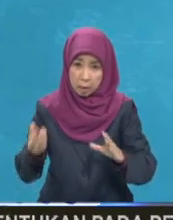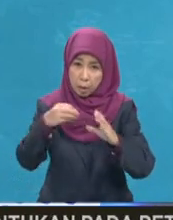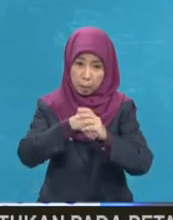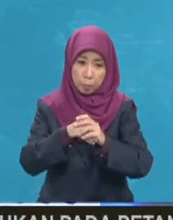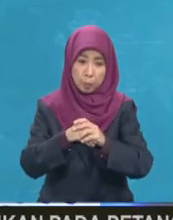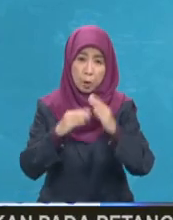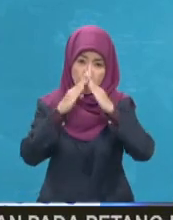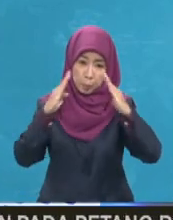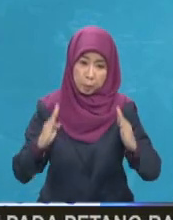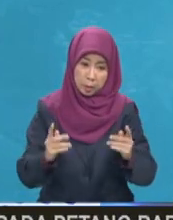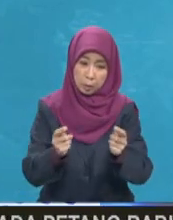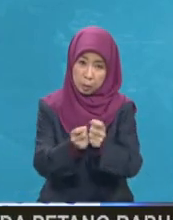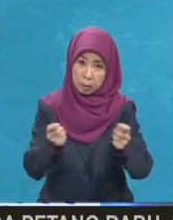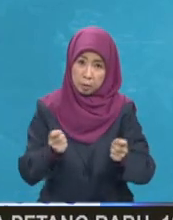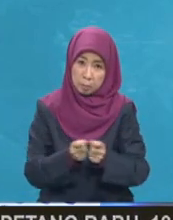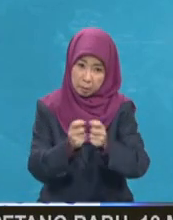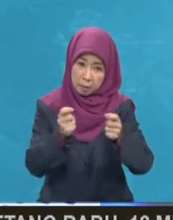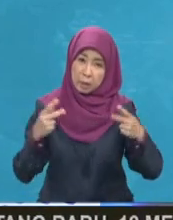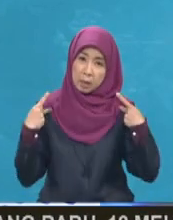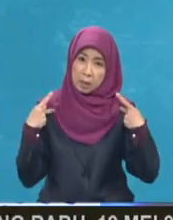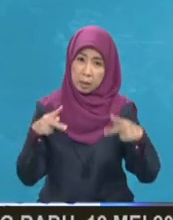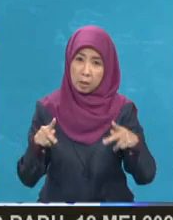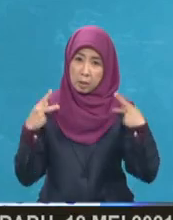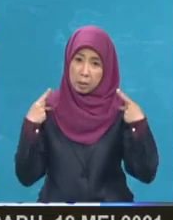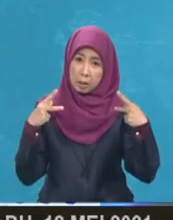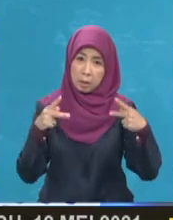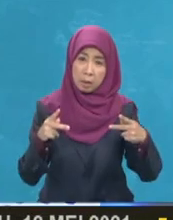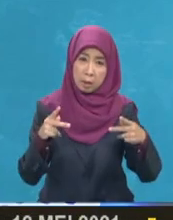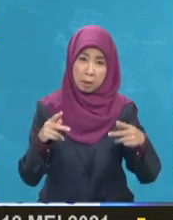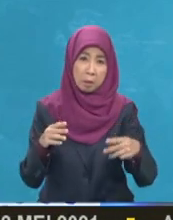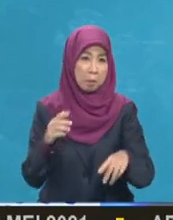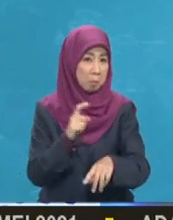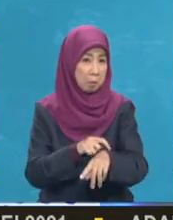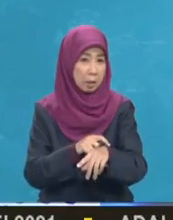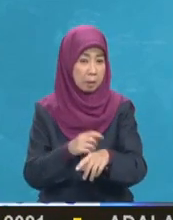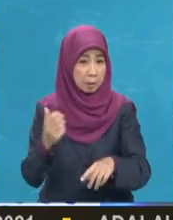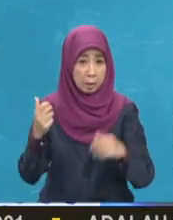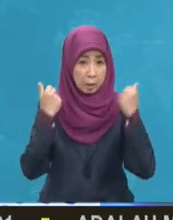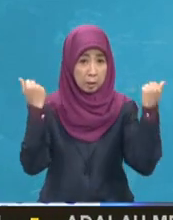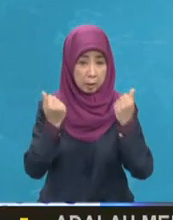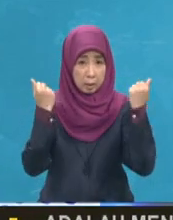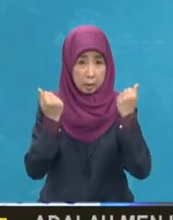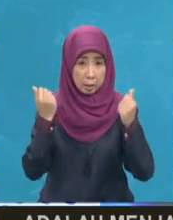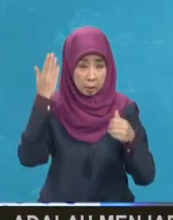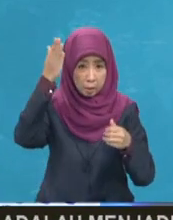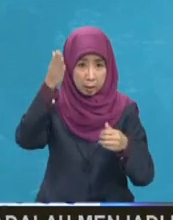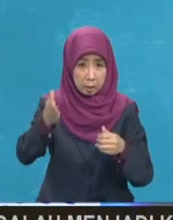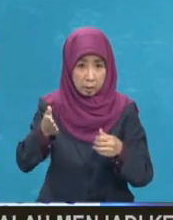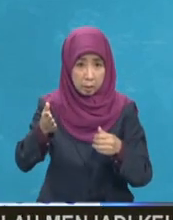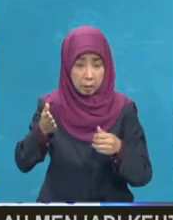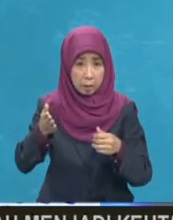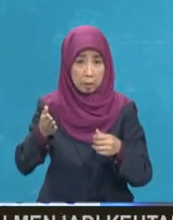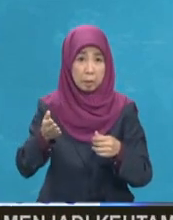dirumah maupun di tempat-tempat premis perniagaan terutama semasa hari raya aidilfitri yang akan menjelang tiba